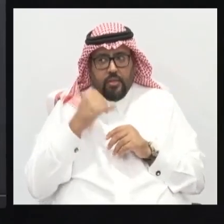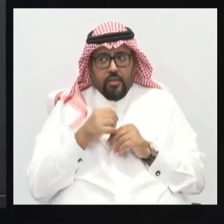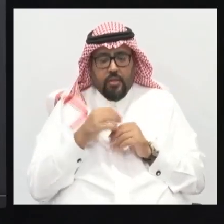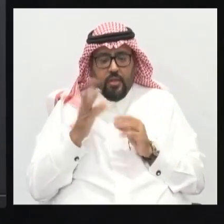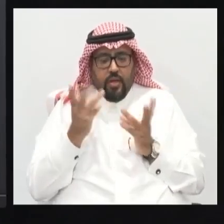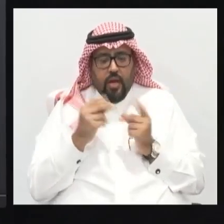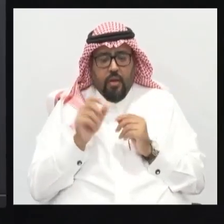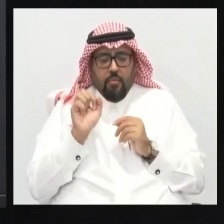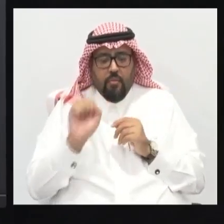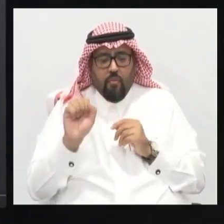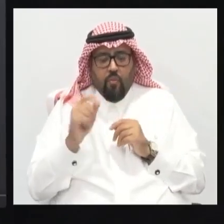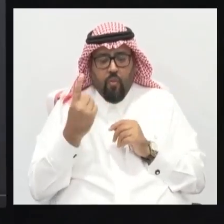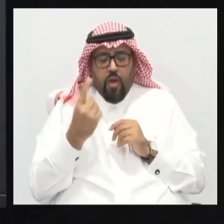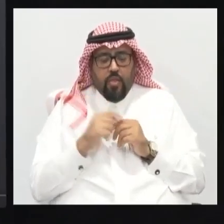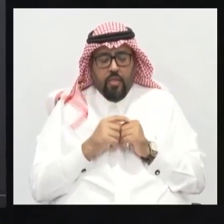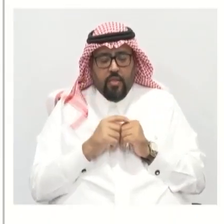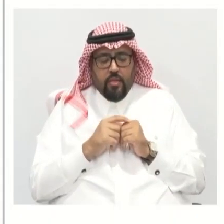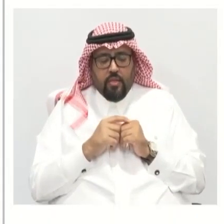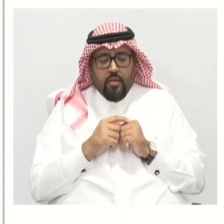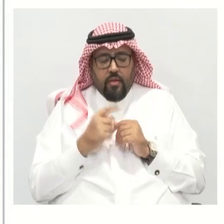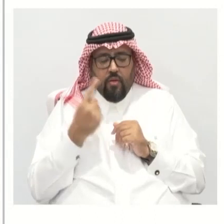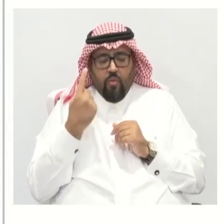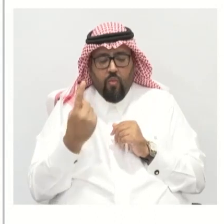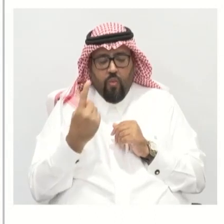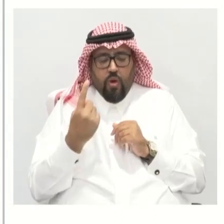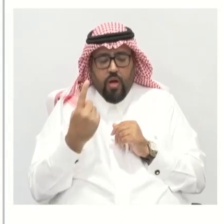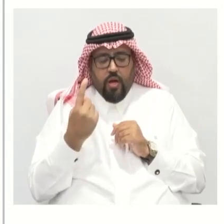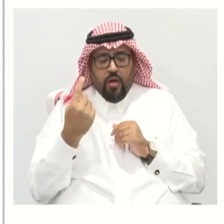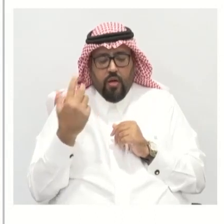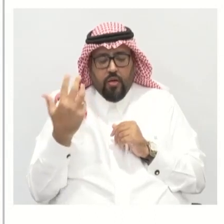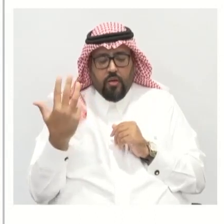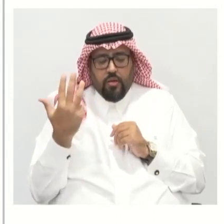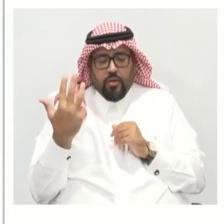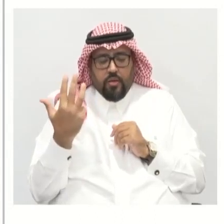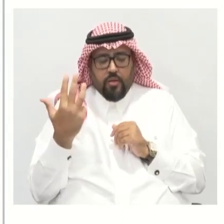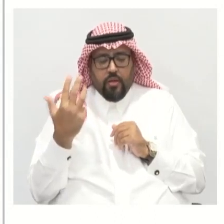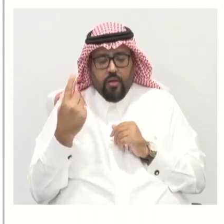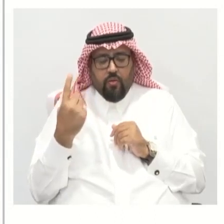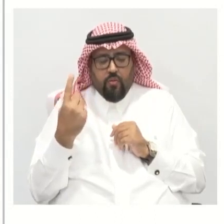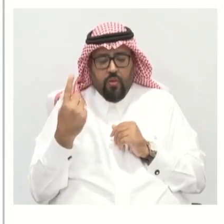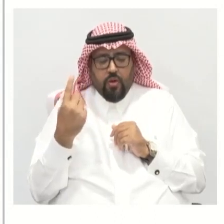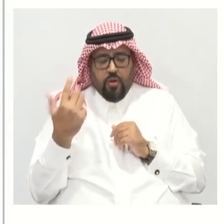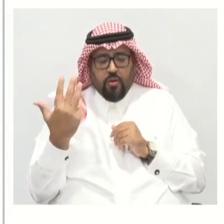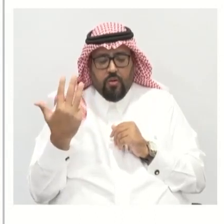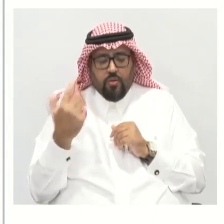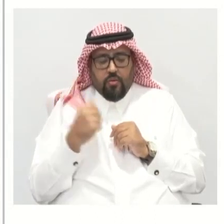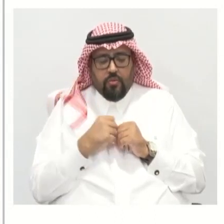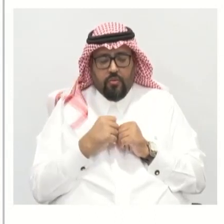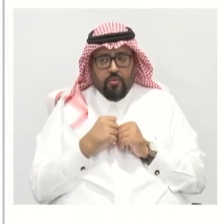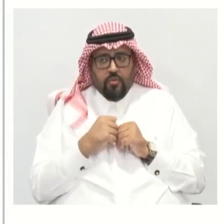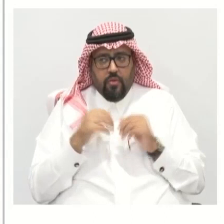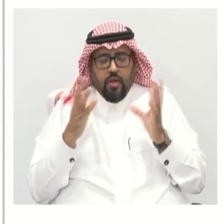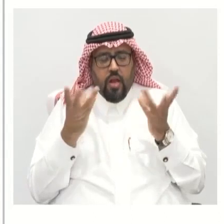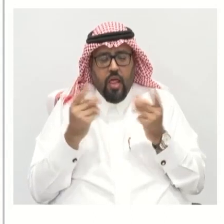بالرقم الموحد ما هو الرقم الموحد احسنتم هو واحد 9 1 9 هو